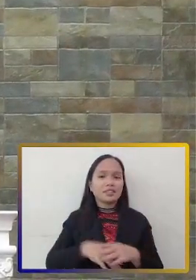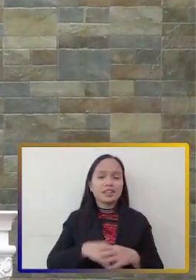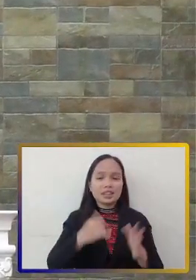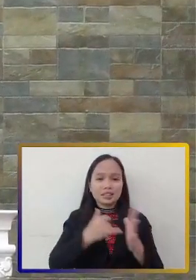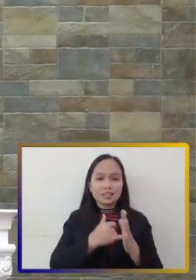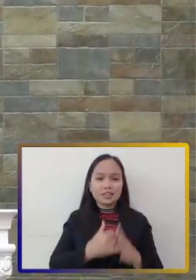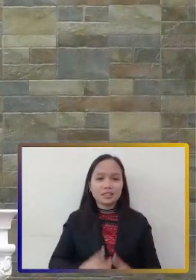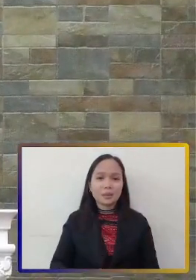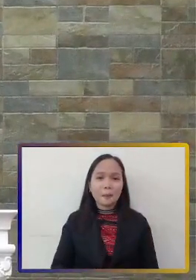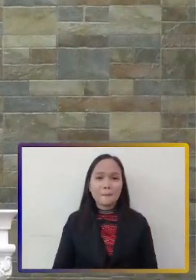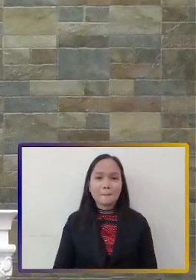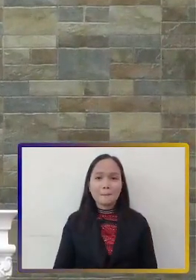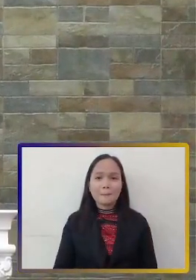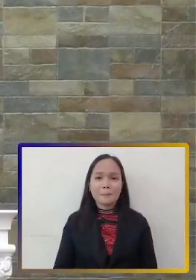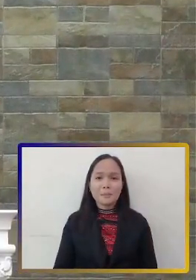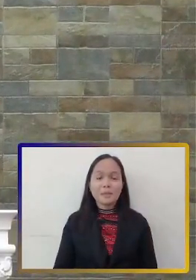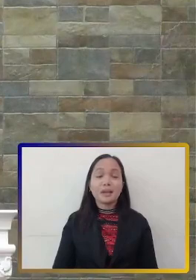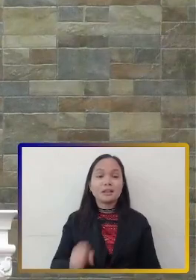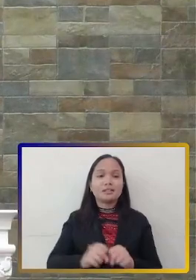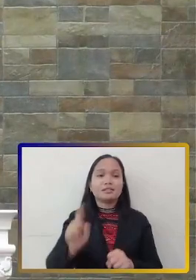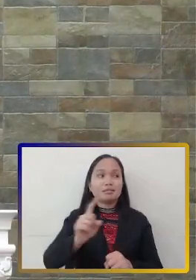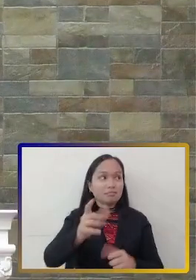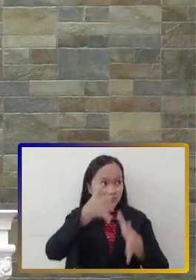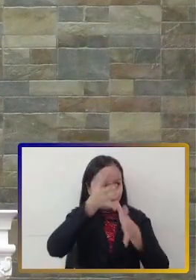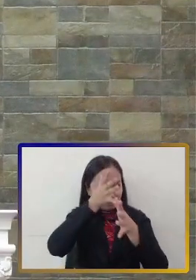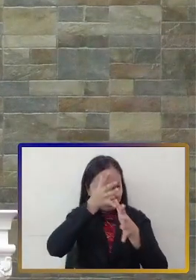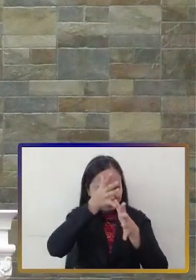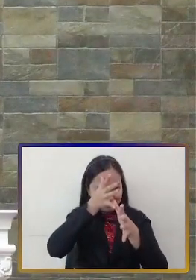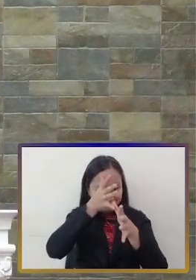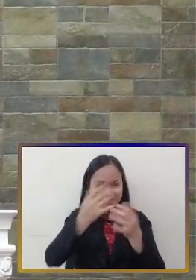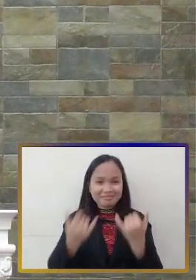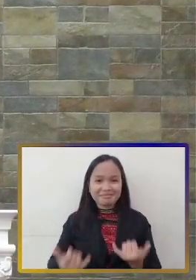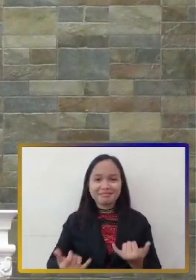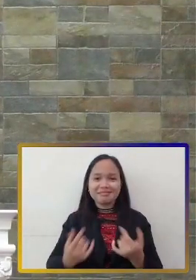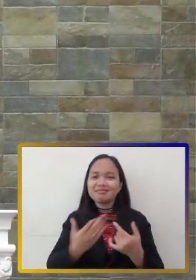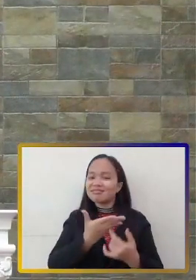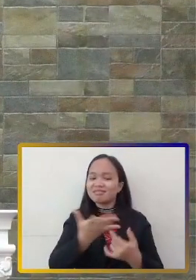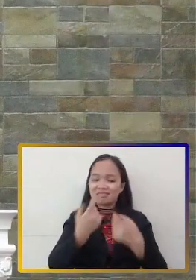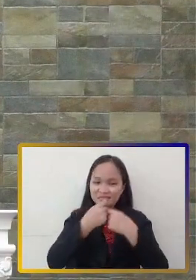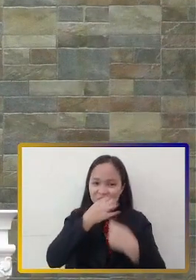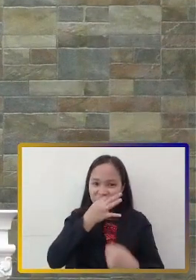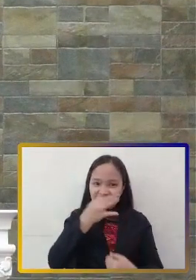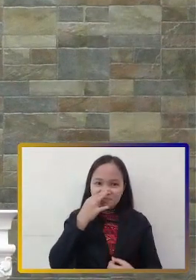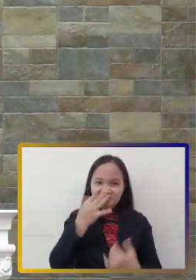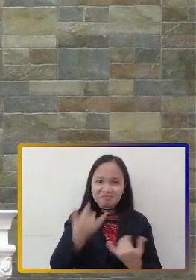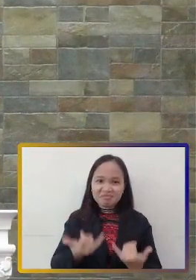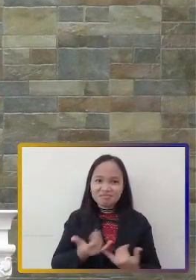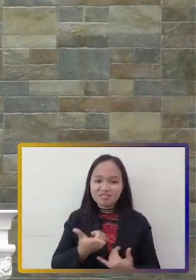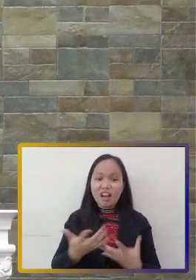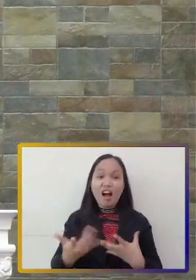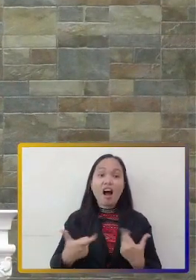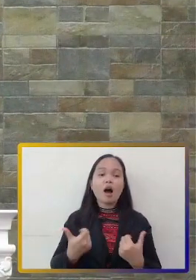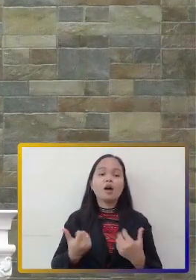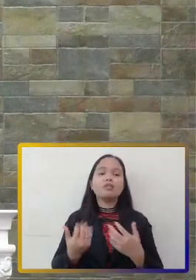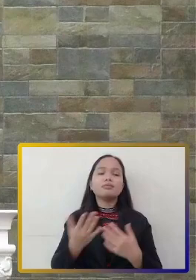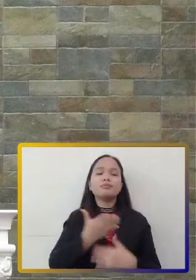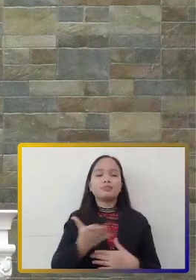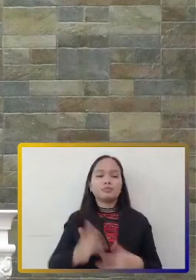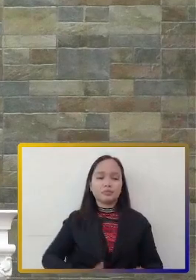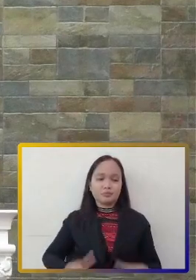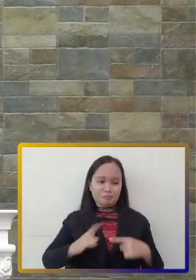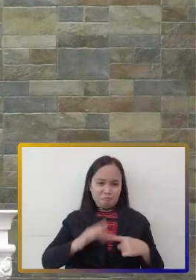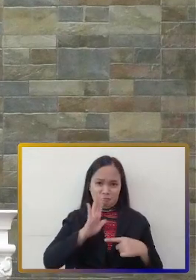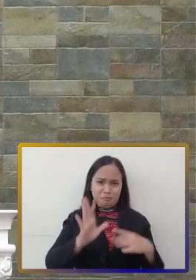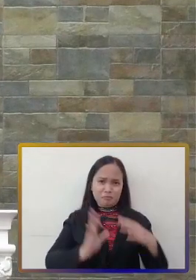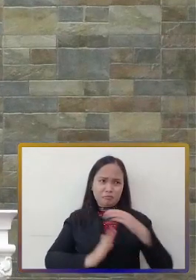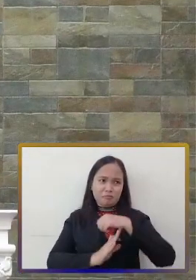Huh? So fathers, you're silent now. Paano kayo nagtatayo sa pundasyon na yan?